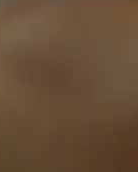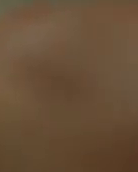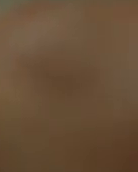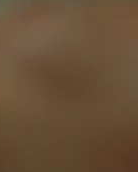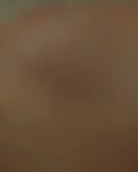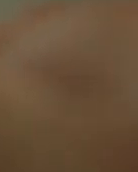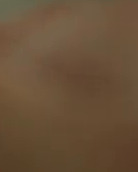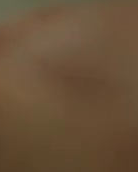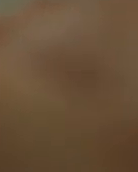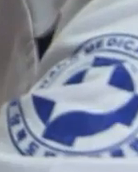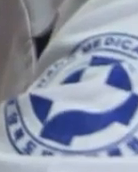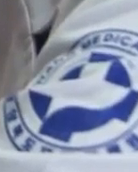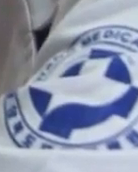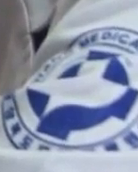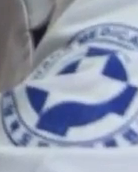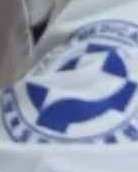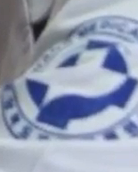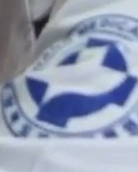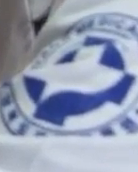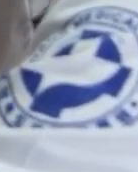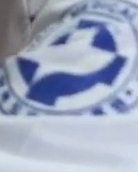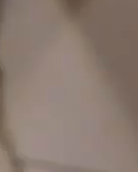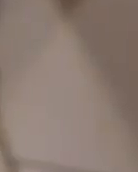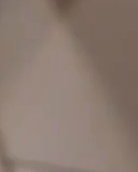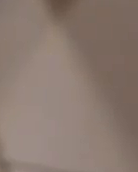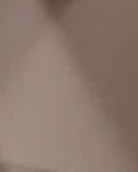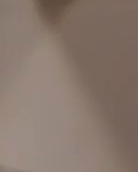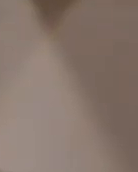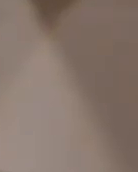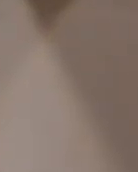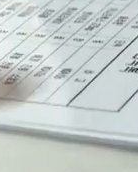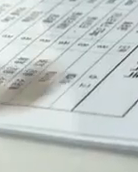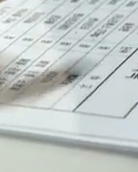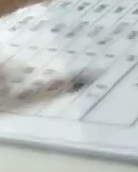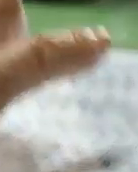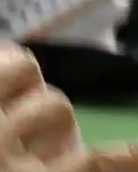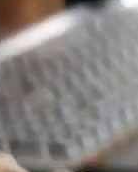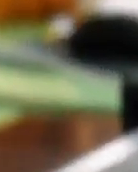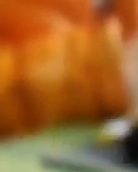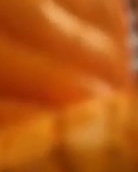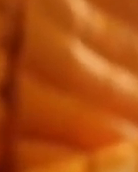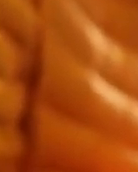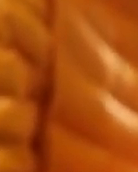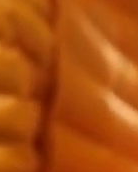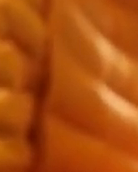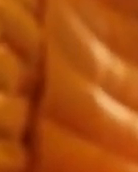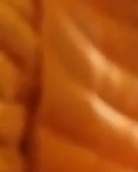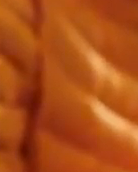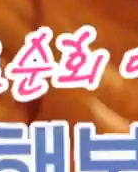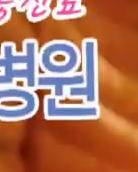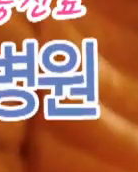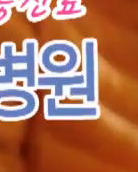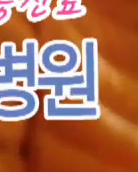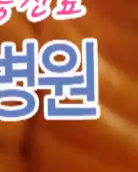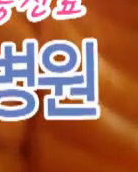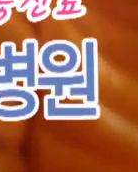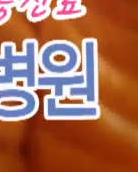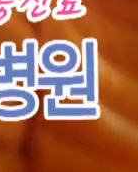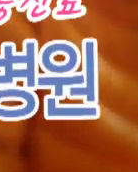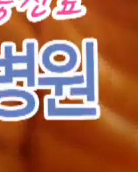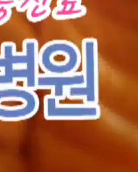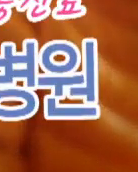희망을 선물하는 특별한 버스가 있습니다. 살기 좋은 사회를 만들기 위한 가슴 따뜻한 노력이 지금 펼쳐집니다.